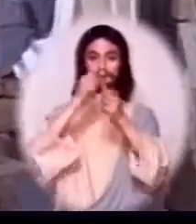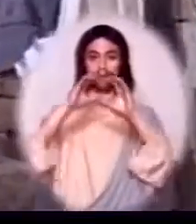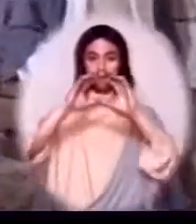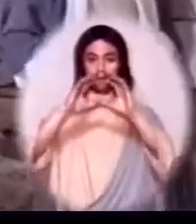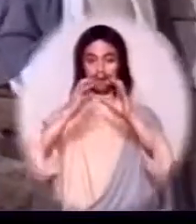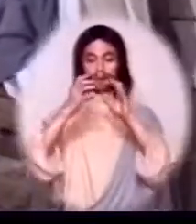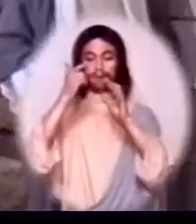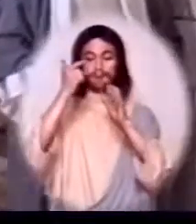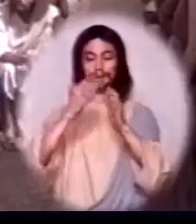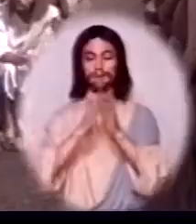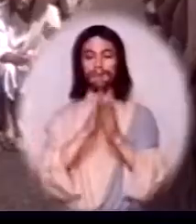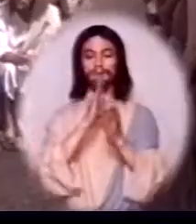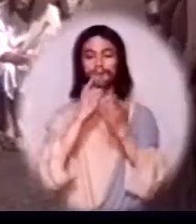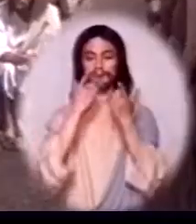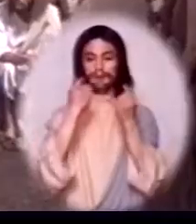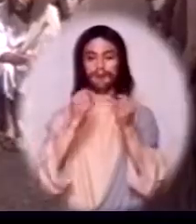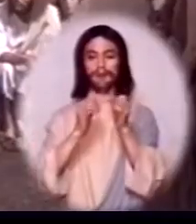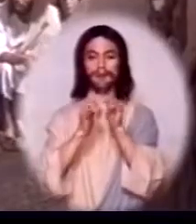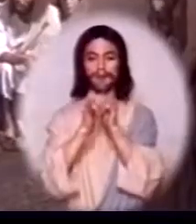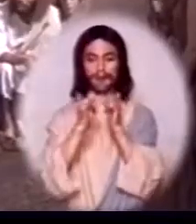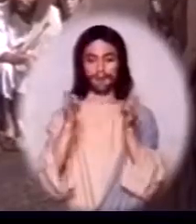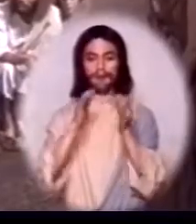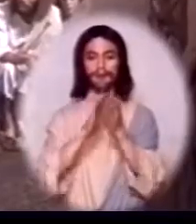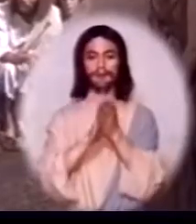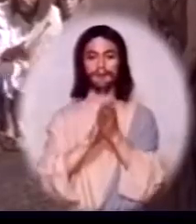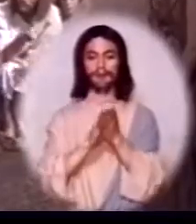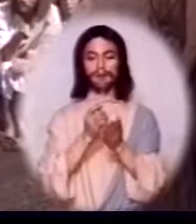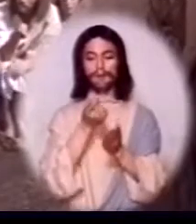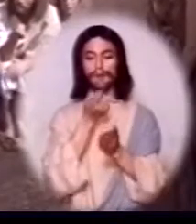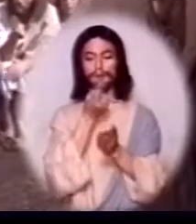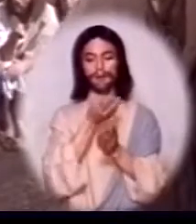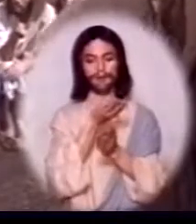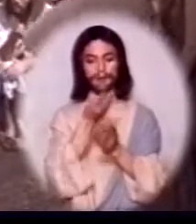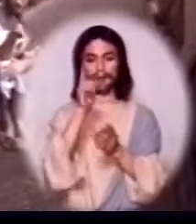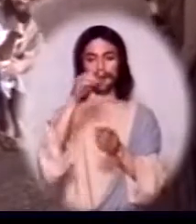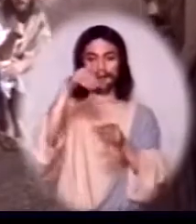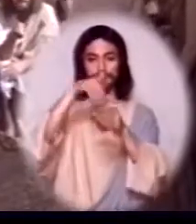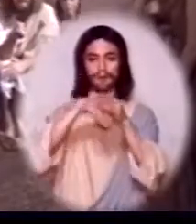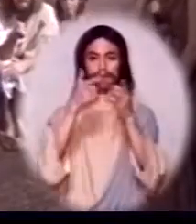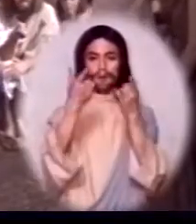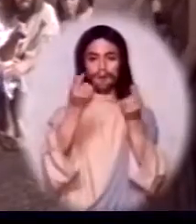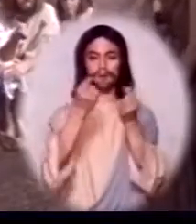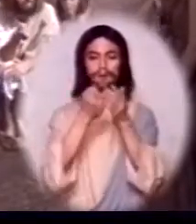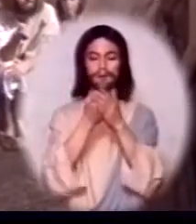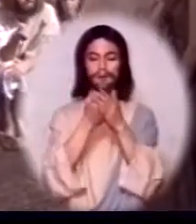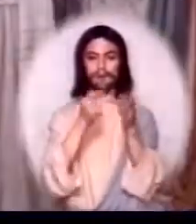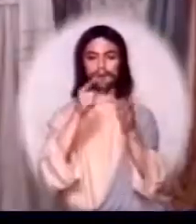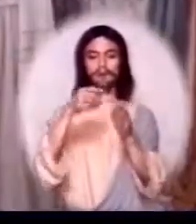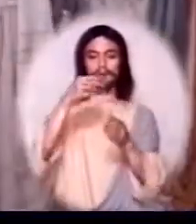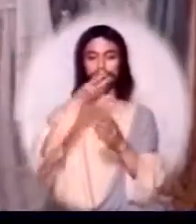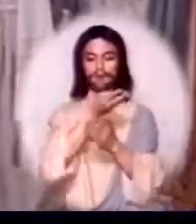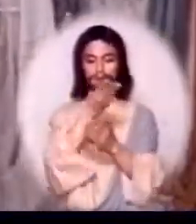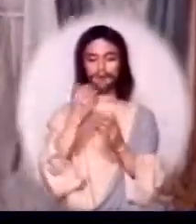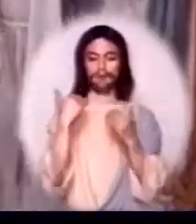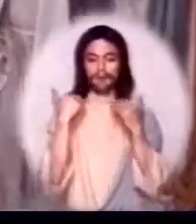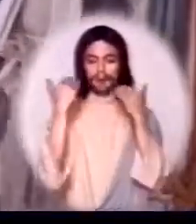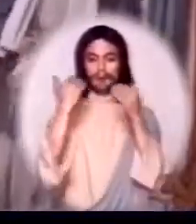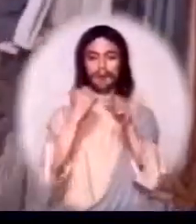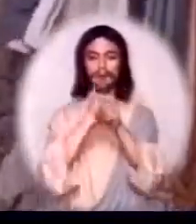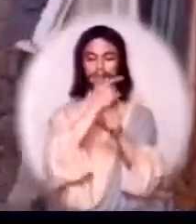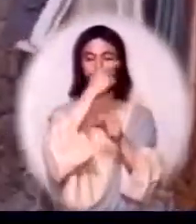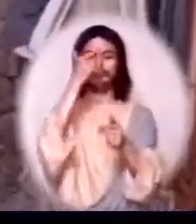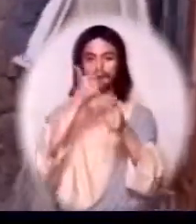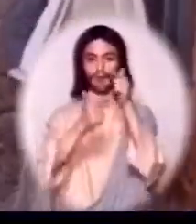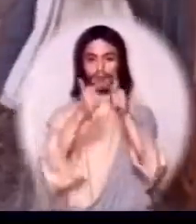하나님 나라는 마치 사람이 겨자 하나를 갖다 심는 것과 같아서 그 씨가 자라